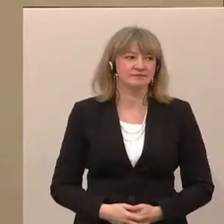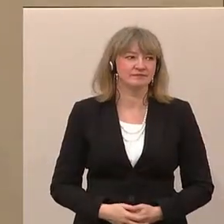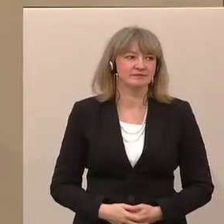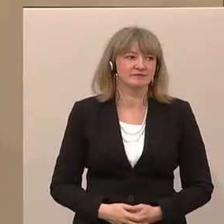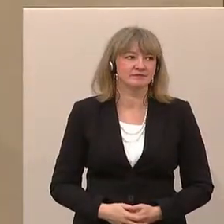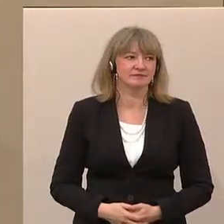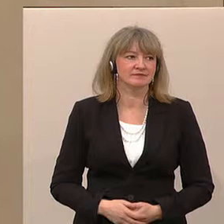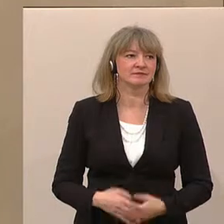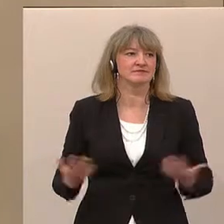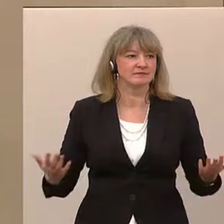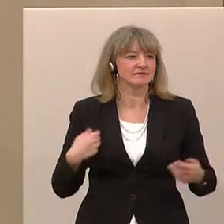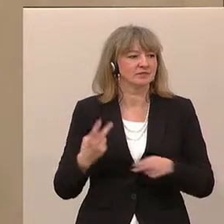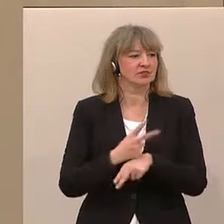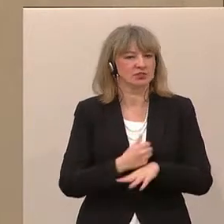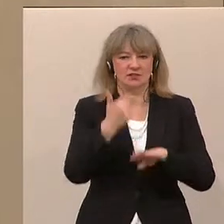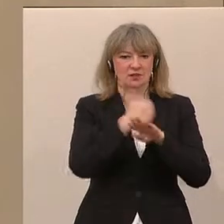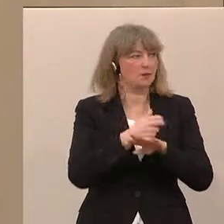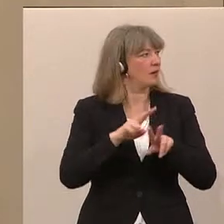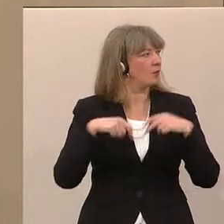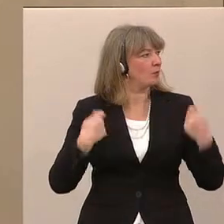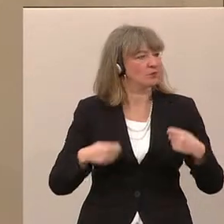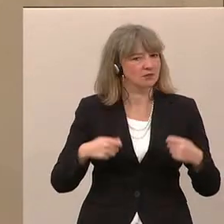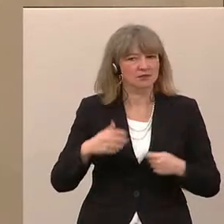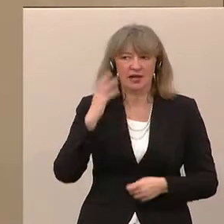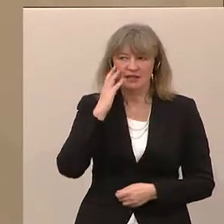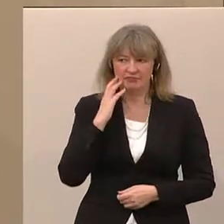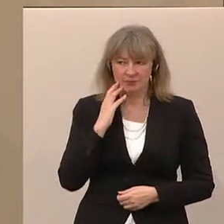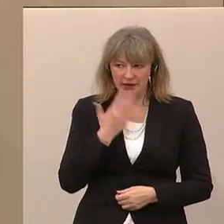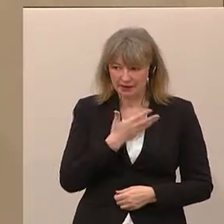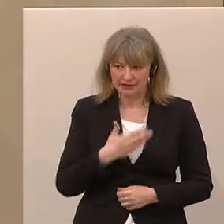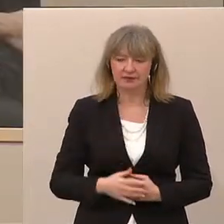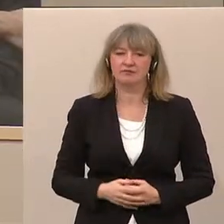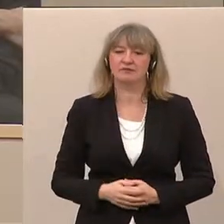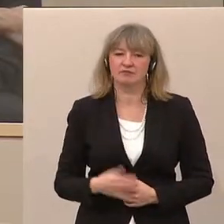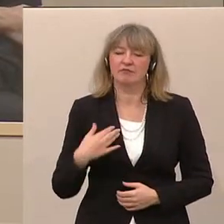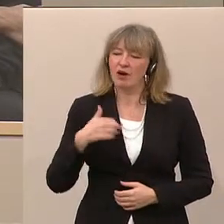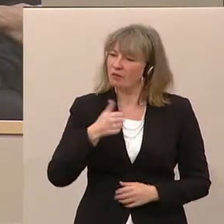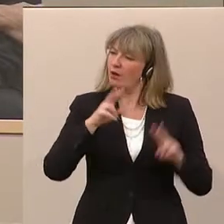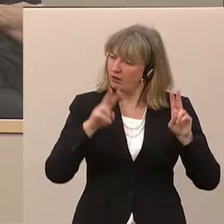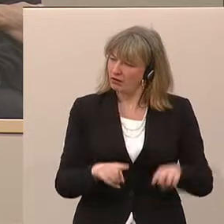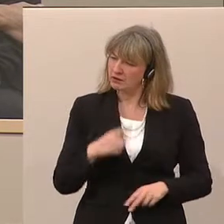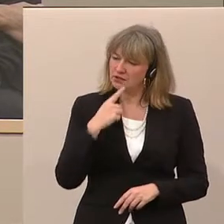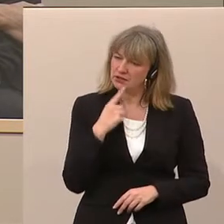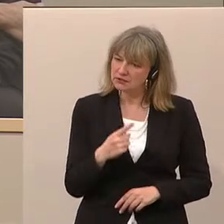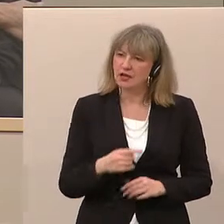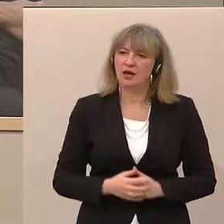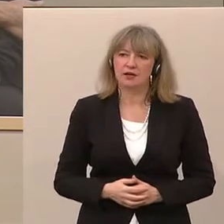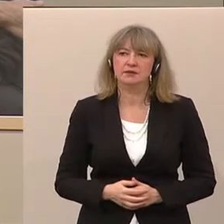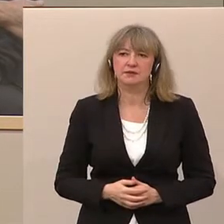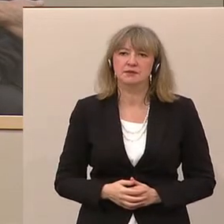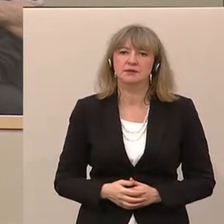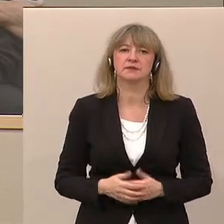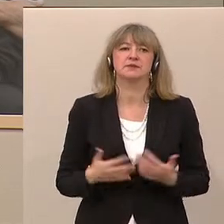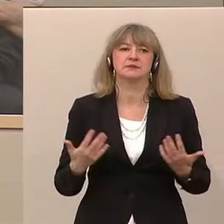Wie unser Staatsoberhaupt, Herr Bundespräsident Alexander Van der Bellen, einmal auch richtig angemerkt hat, ich zitiere,